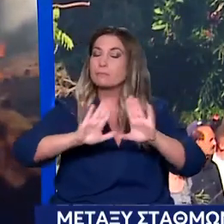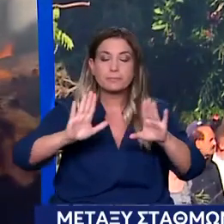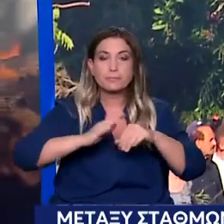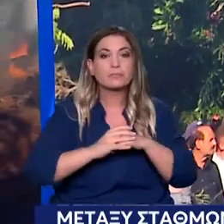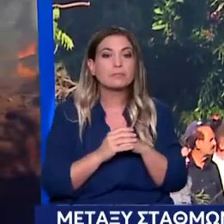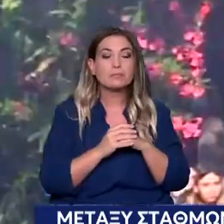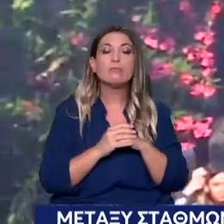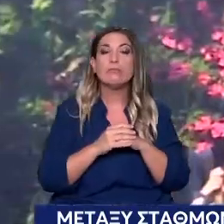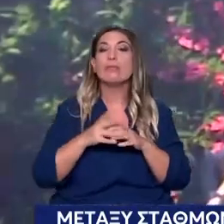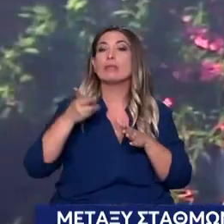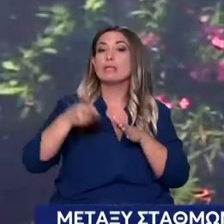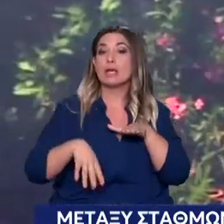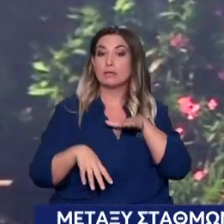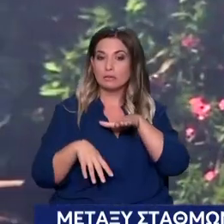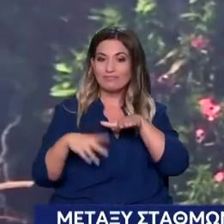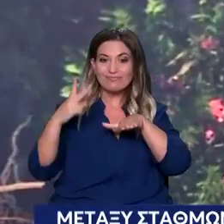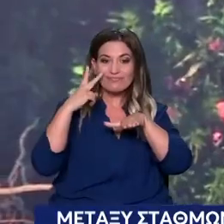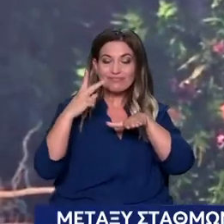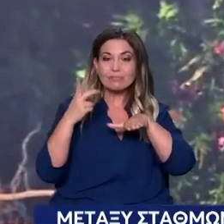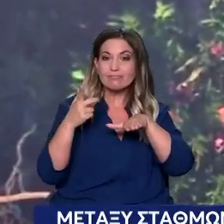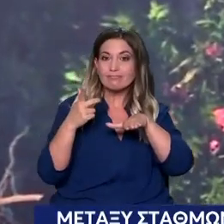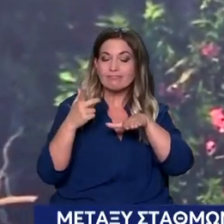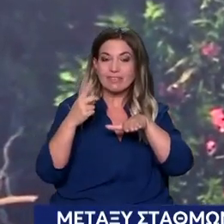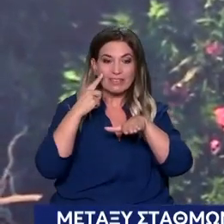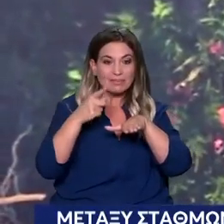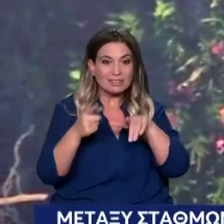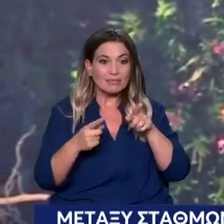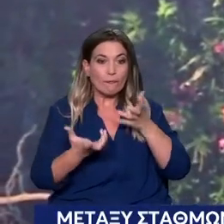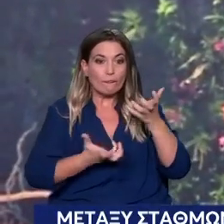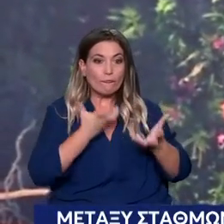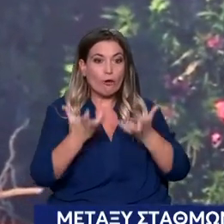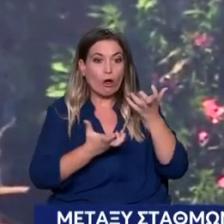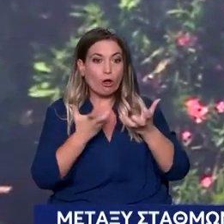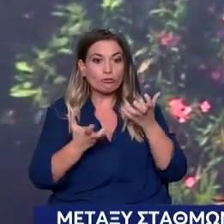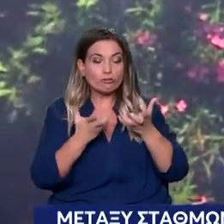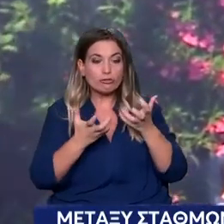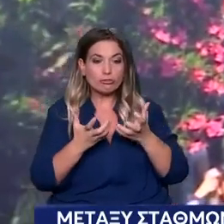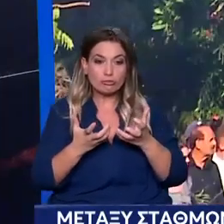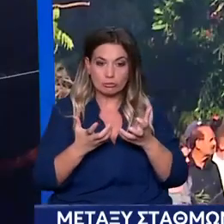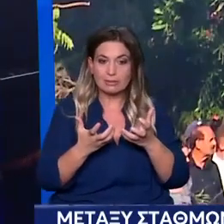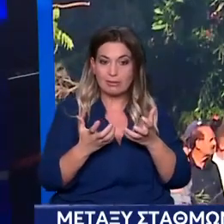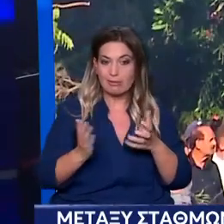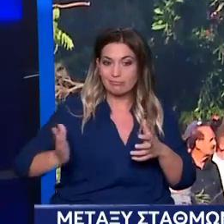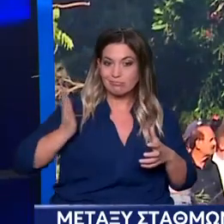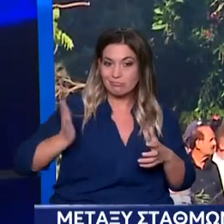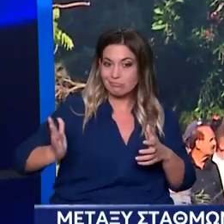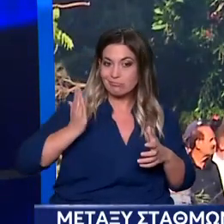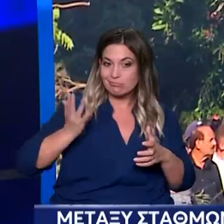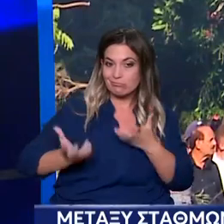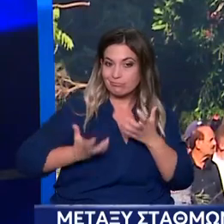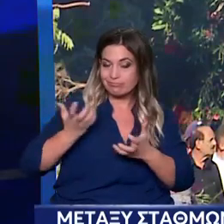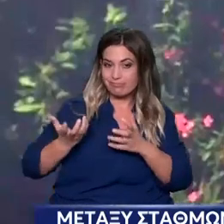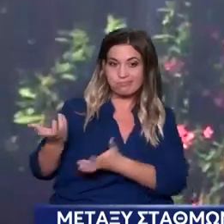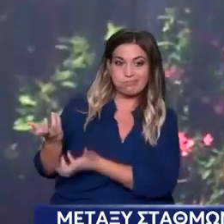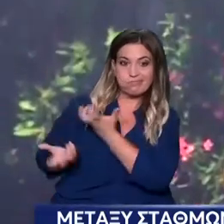φωτιά από ό,τι φαίνεται. Βλέπουμε ότι από αυτή τη φωτογραφία που φαίνονται οι επιβάτες που εκενώνουν το τρένο, υπάρχει